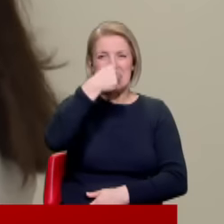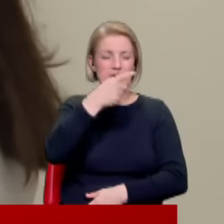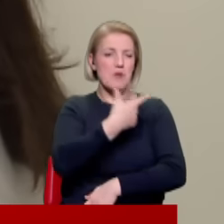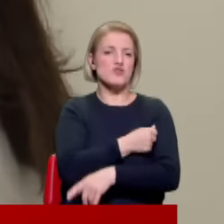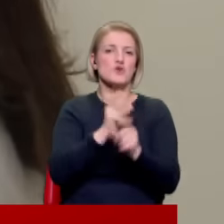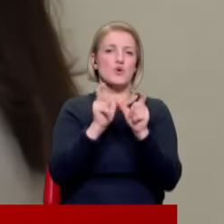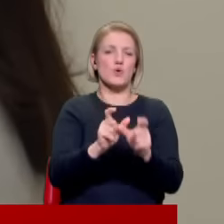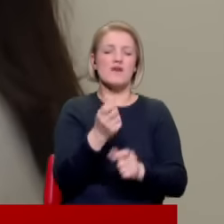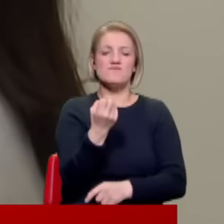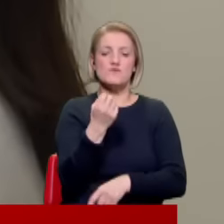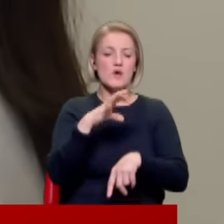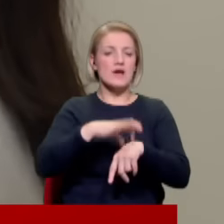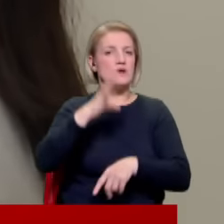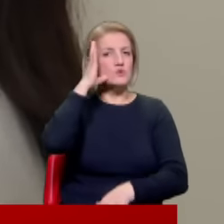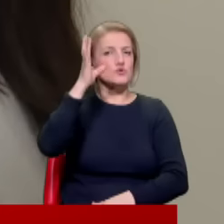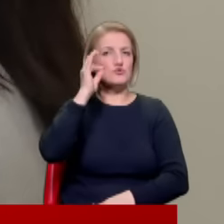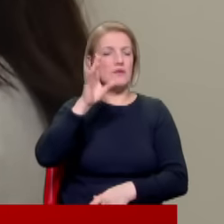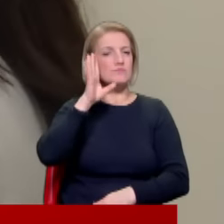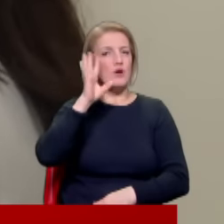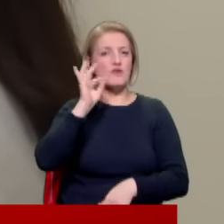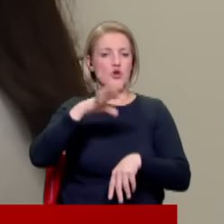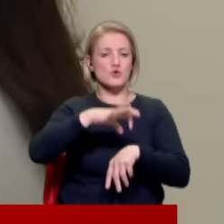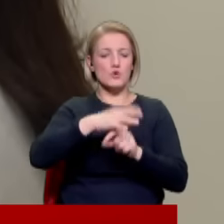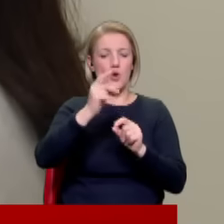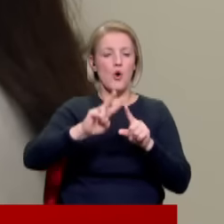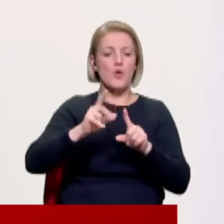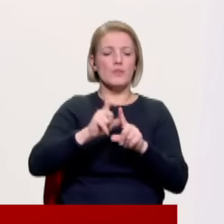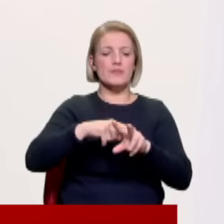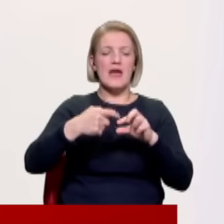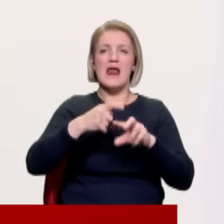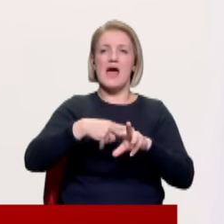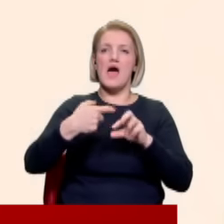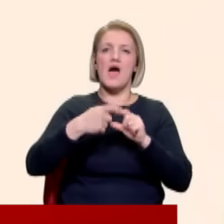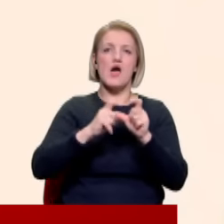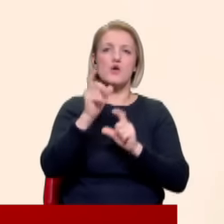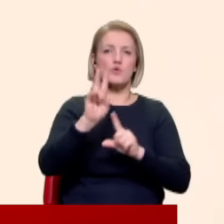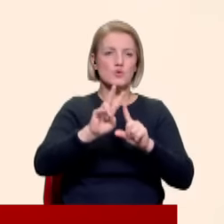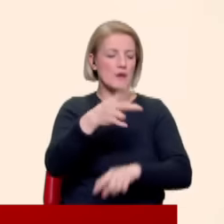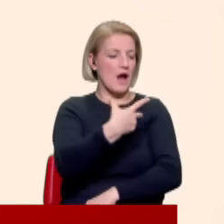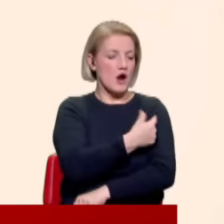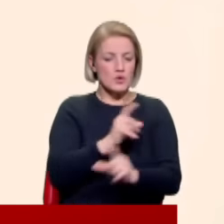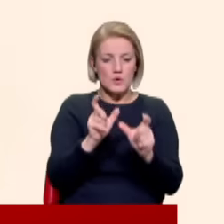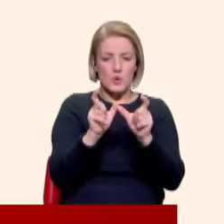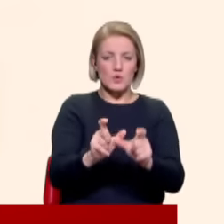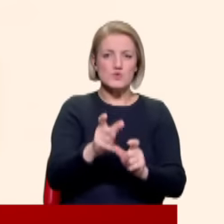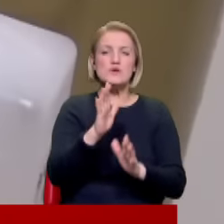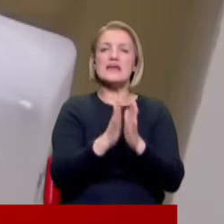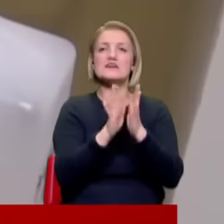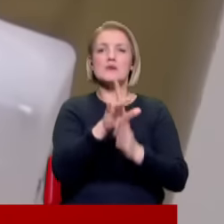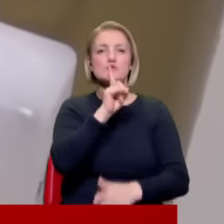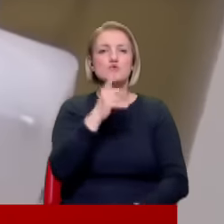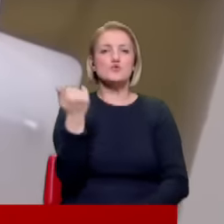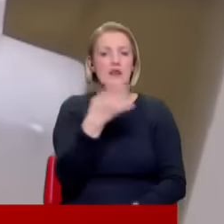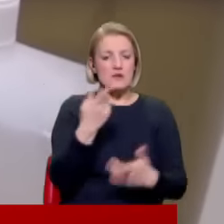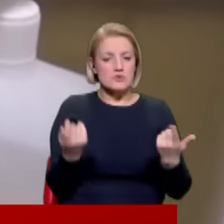aşıları. Enfeksiyon hastalıkları uzmanı Profesör Doktor Önder Ergönül aşıların koruyuculuğuyla ilgili literatürde